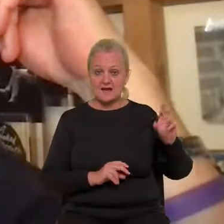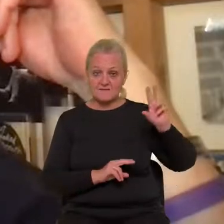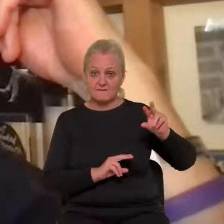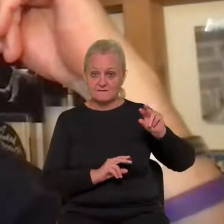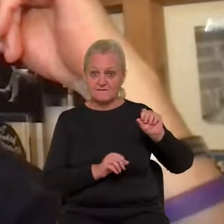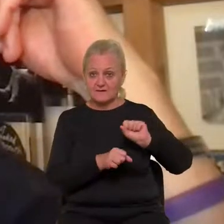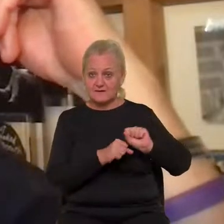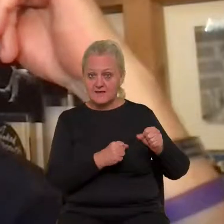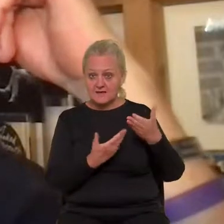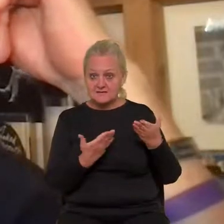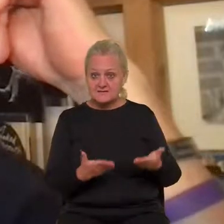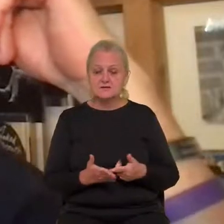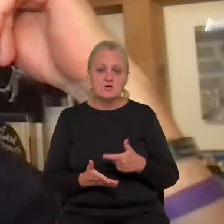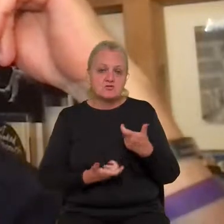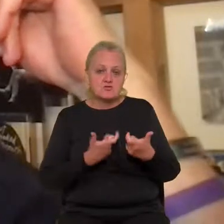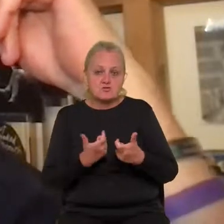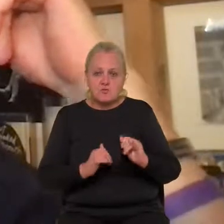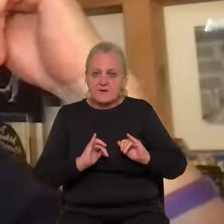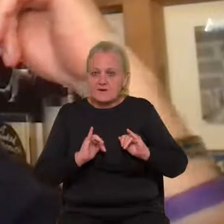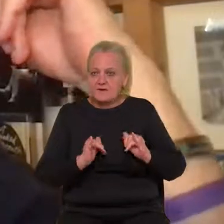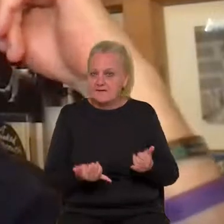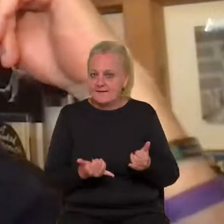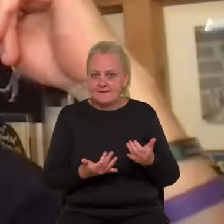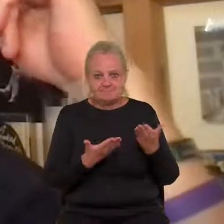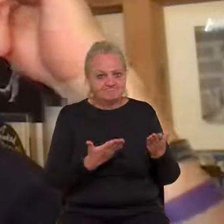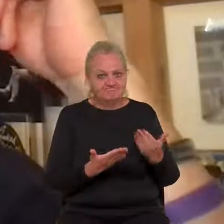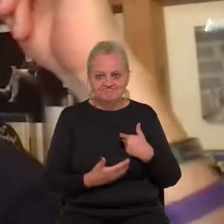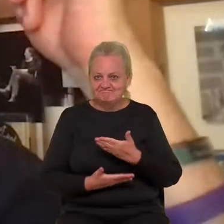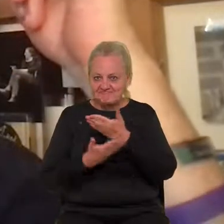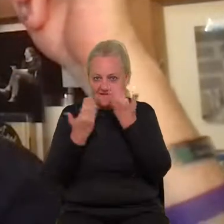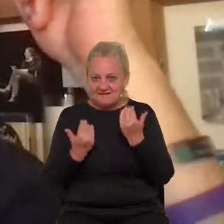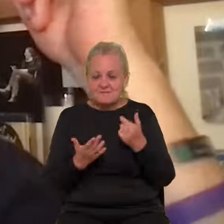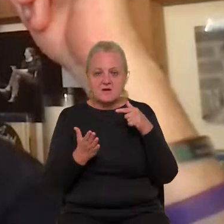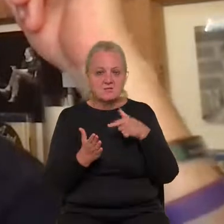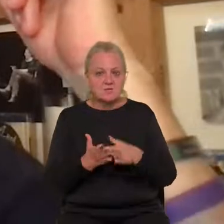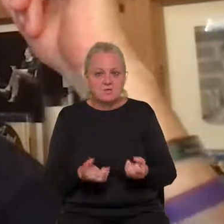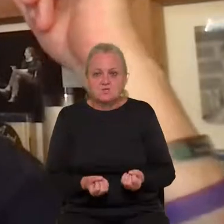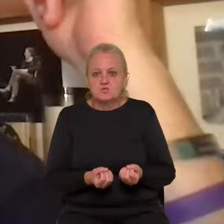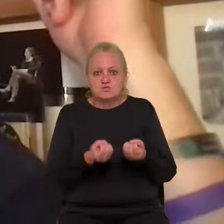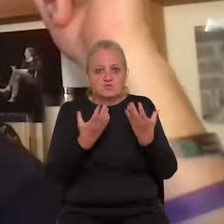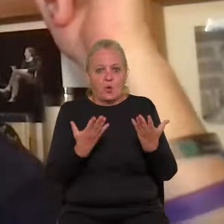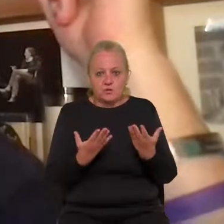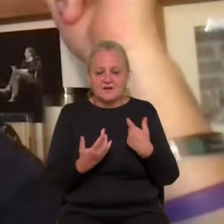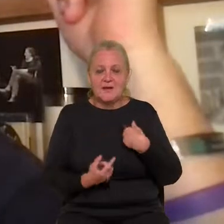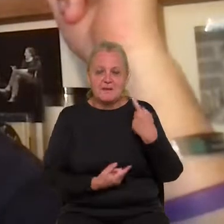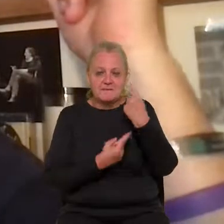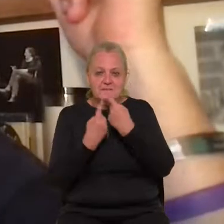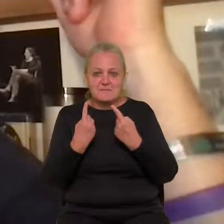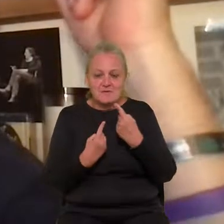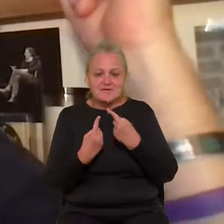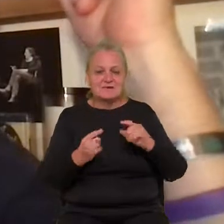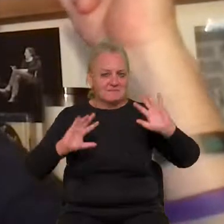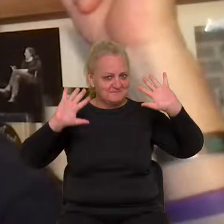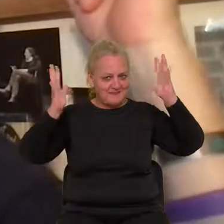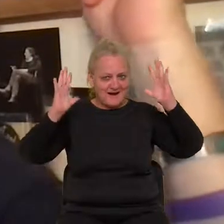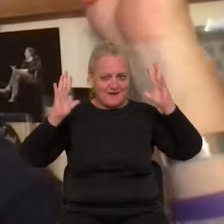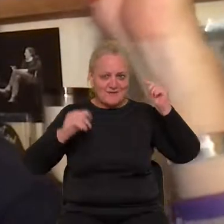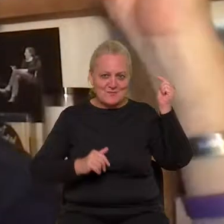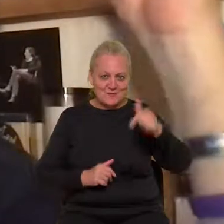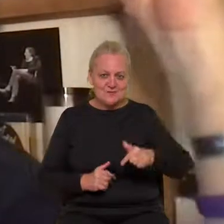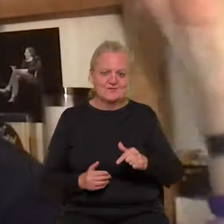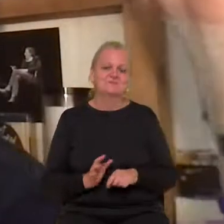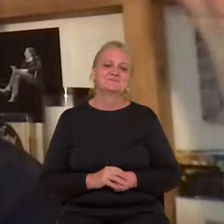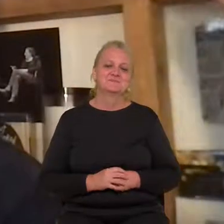symultanicznie. Nie wiem, jak to robią. Uważam, że to jest jakiś cud i myślę, że chyba należą im się brawa.